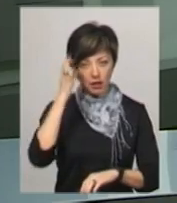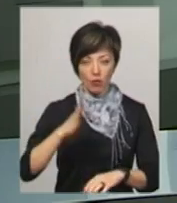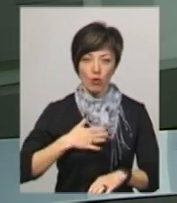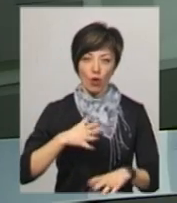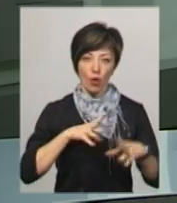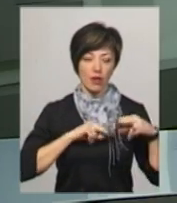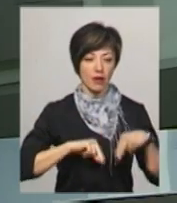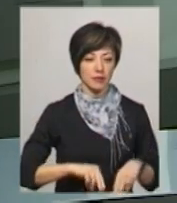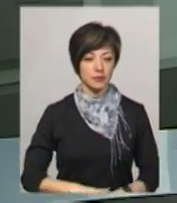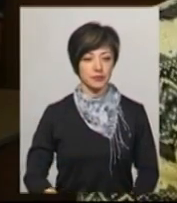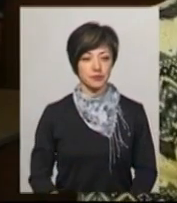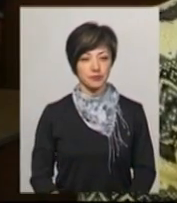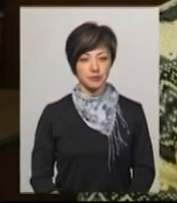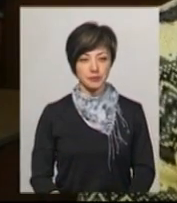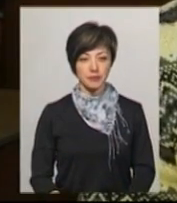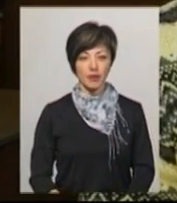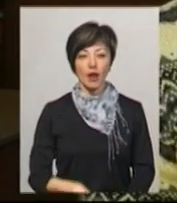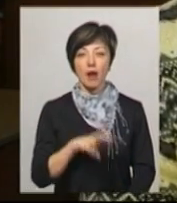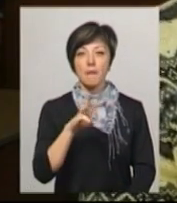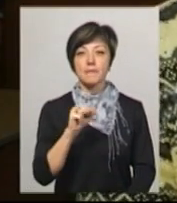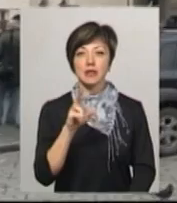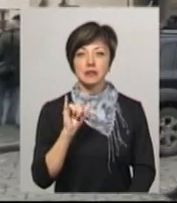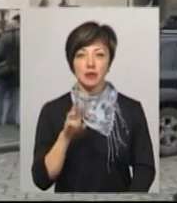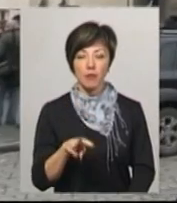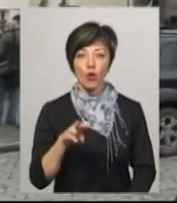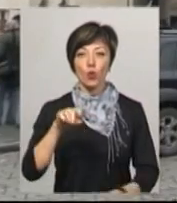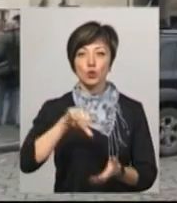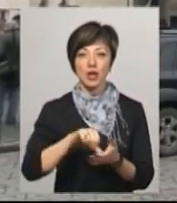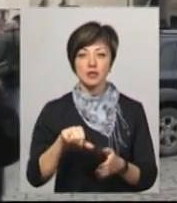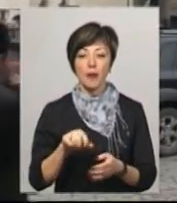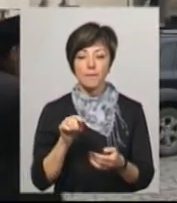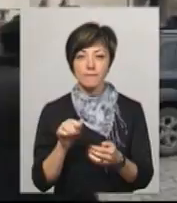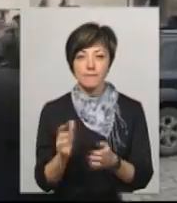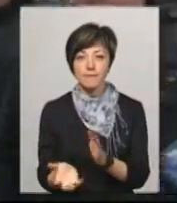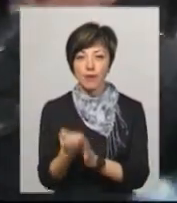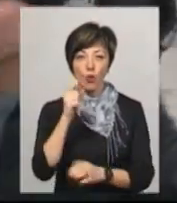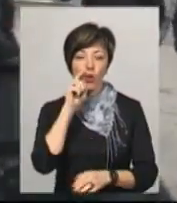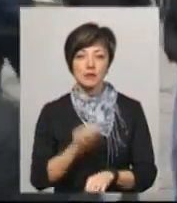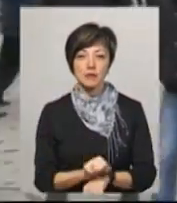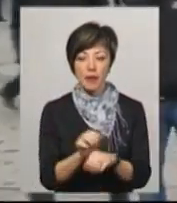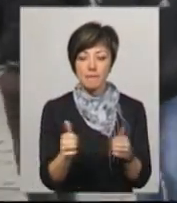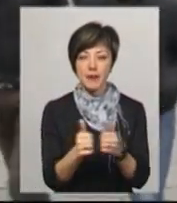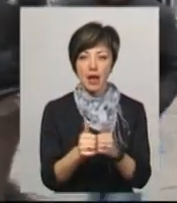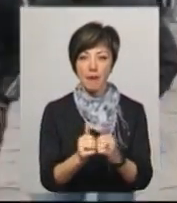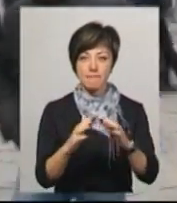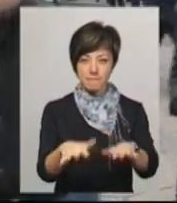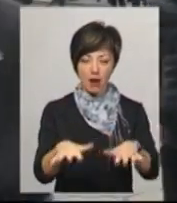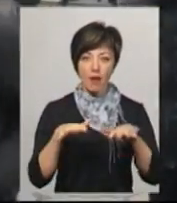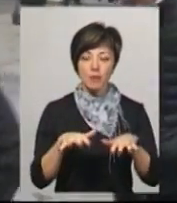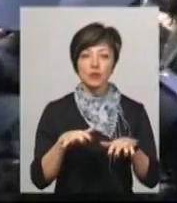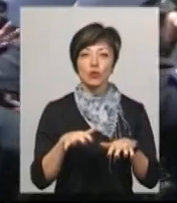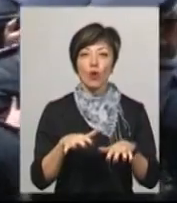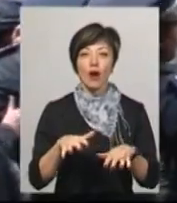колеги. Максим Осадчук, учасник проукраїнського мітингу під парламентом Автономної Республіки Крим, згадує